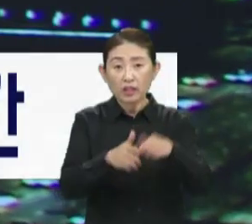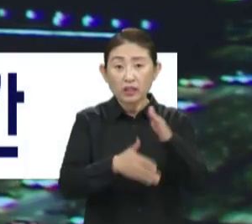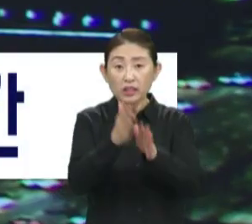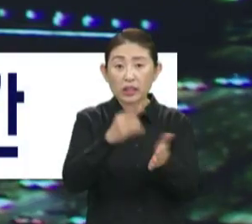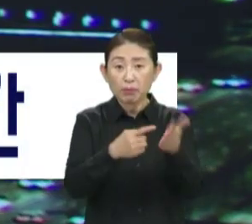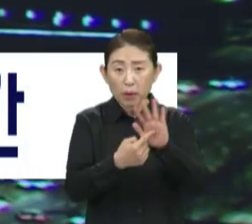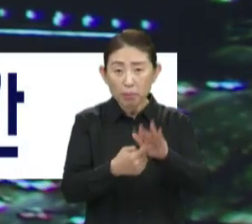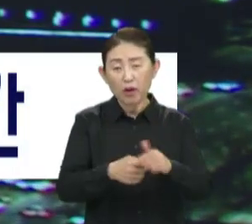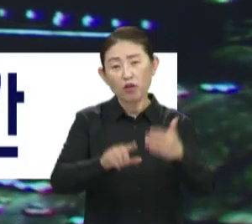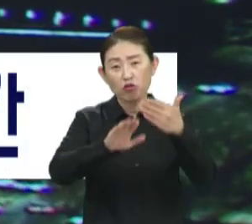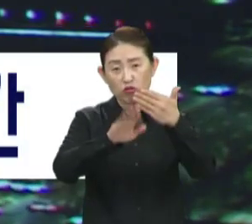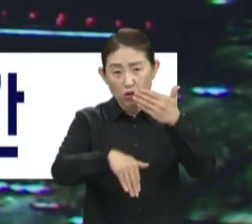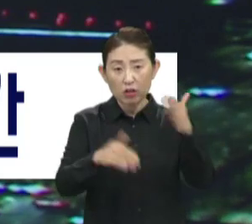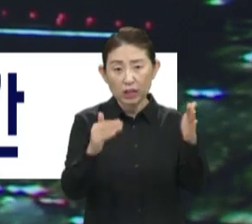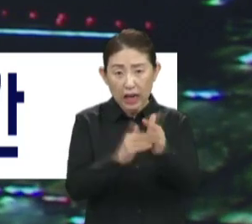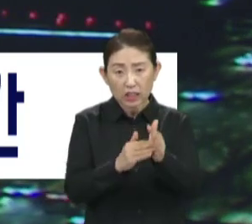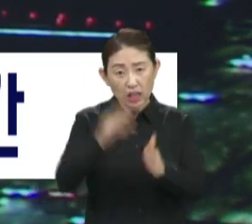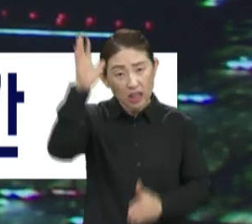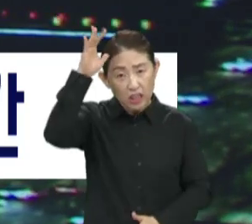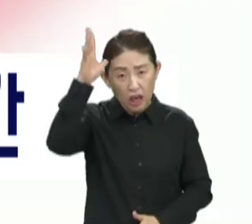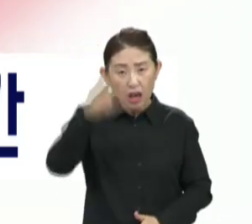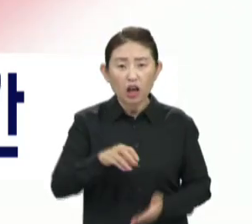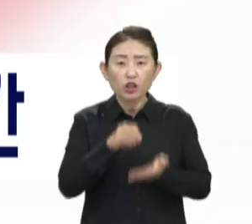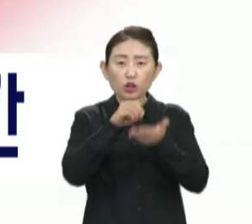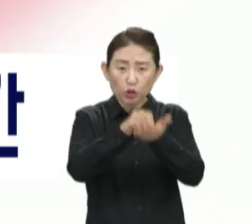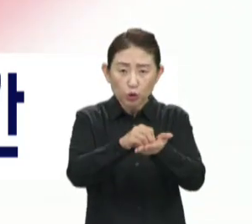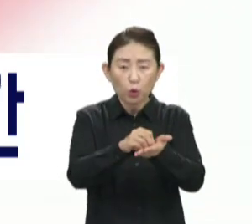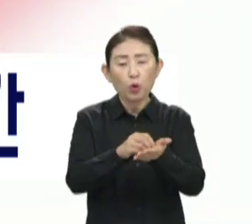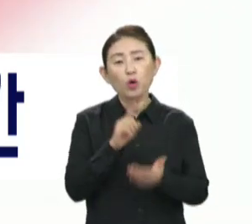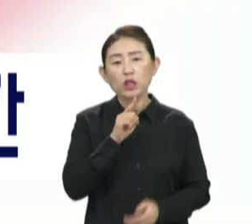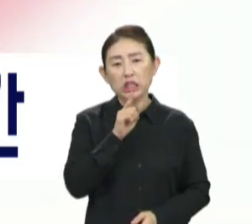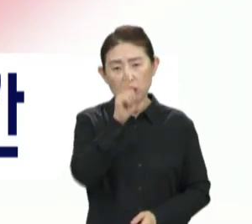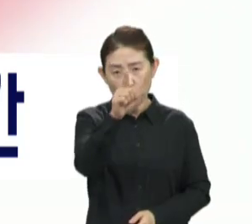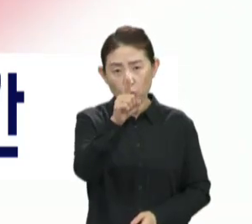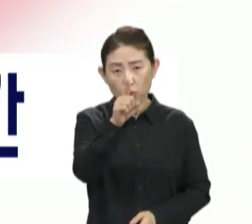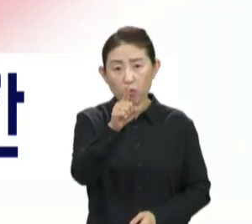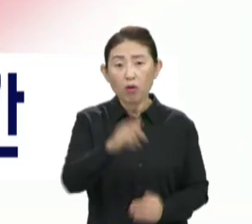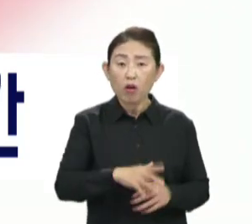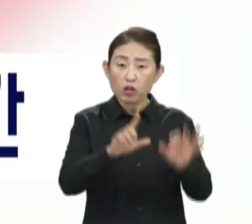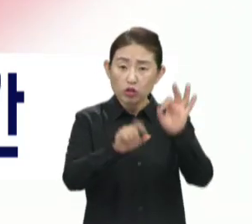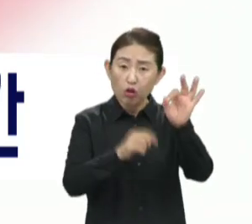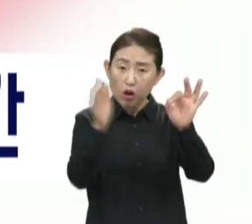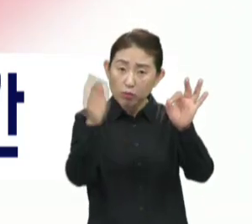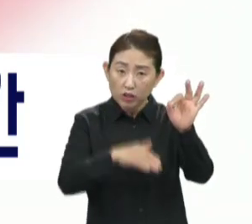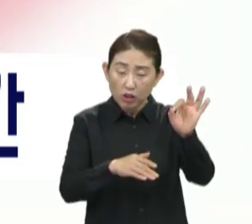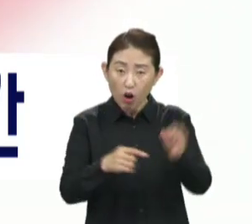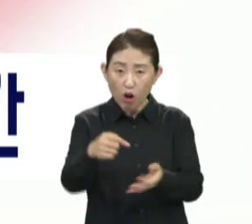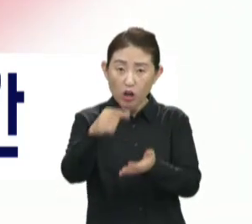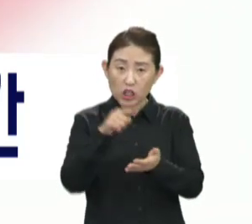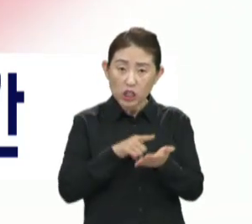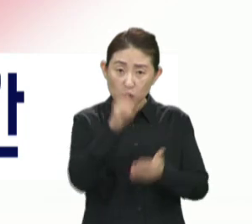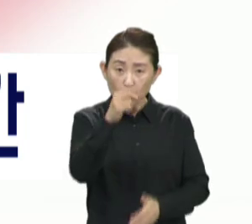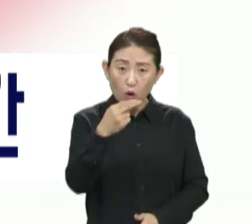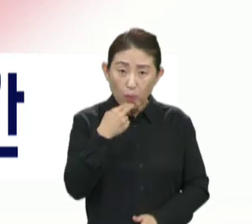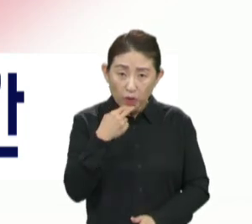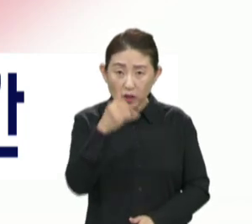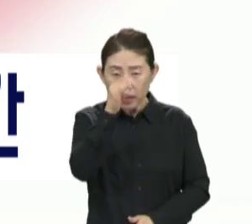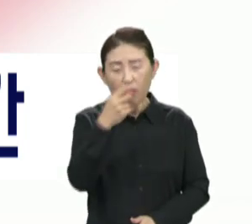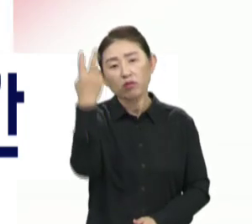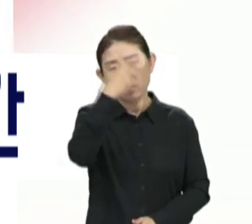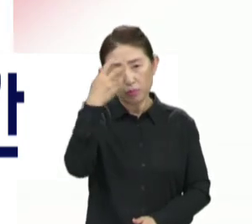대전시는 다음 달 말까지 반려동물 등록 자진신고 기간을 운영하고 10월부터 집중 단속을 벌이기로